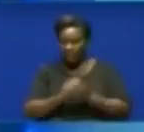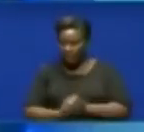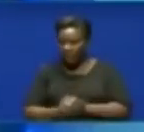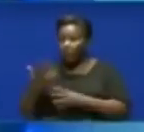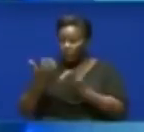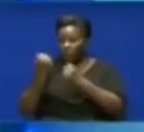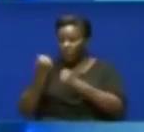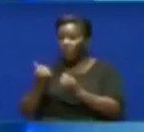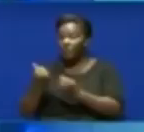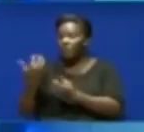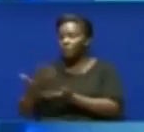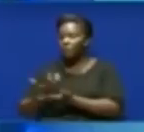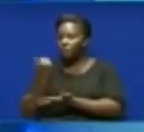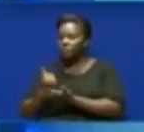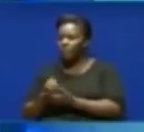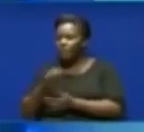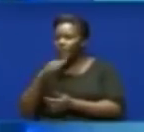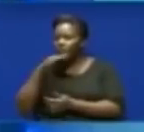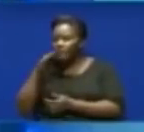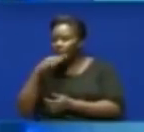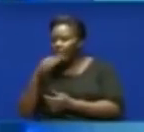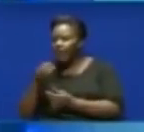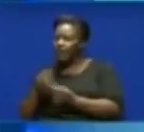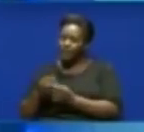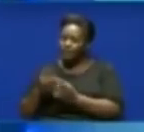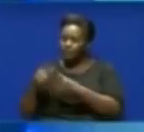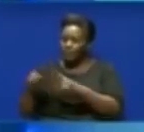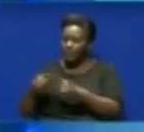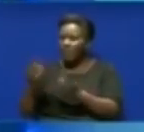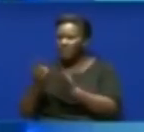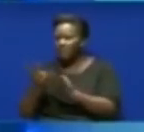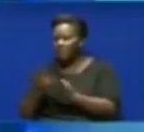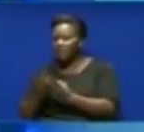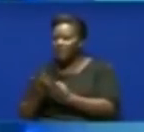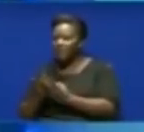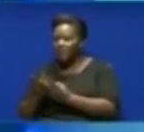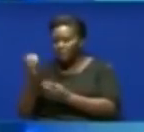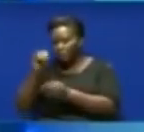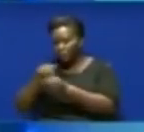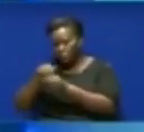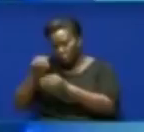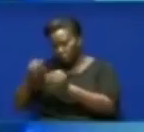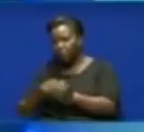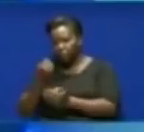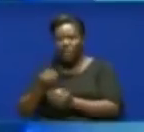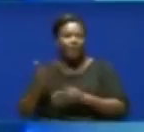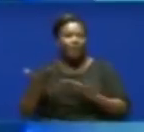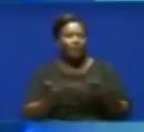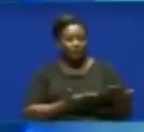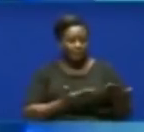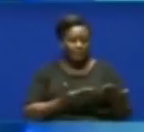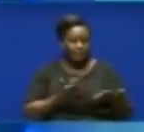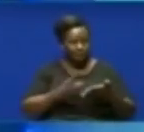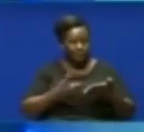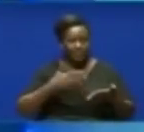utatupata uzuri ikiwemo kushiriki nasi kwa kutuandikia maoni yako. Naitwa Grace Kingalame, karibu sana, na mwenzangu anayekuwasilishia taarifa